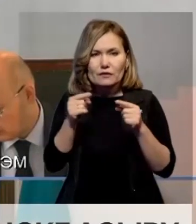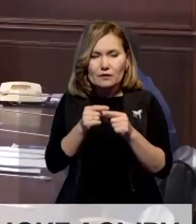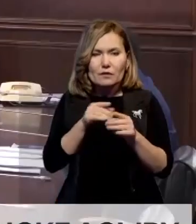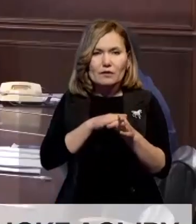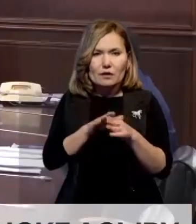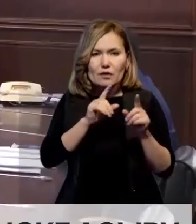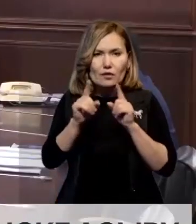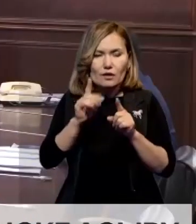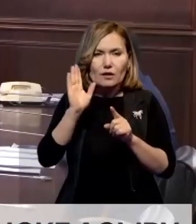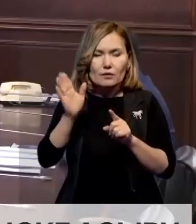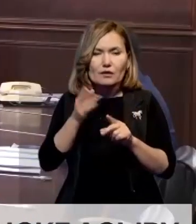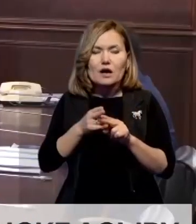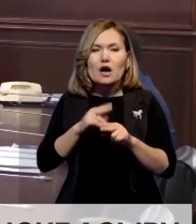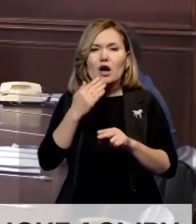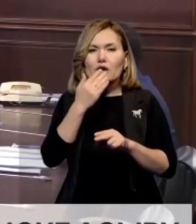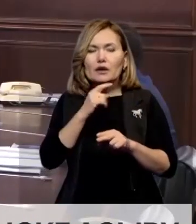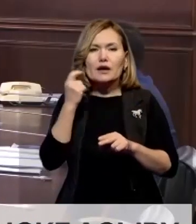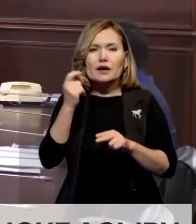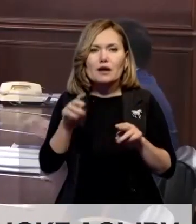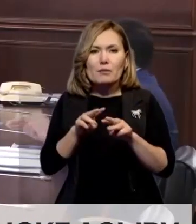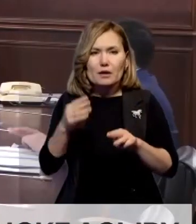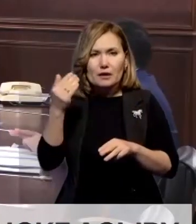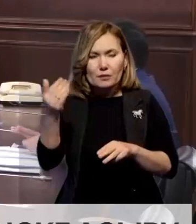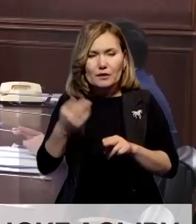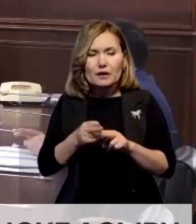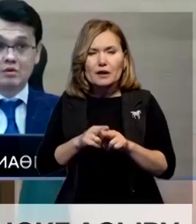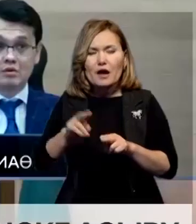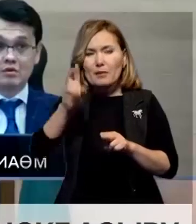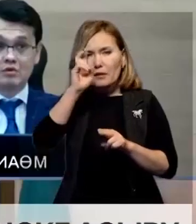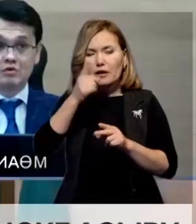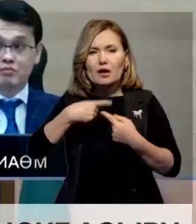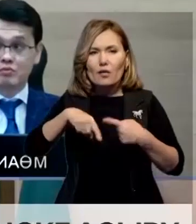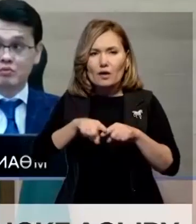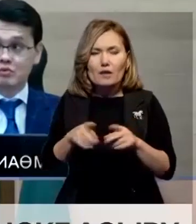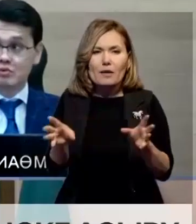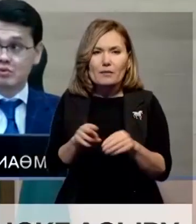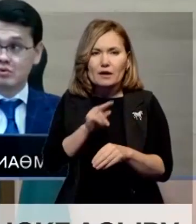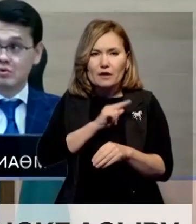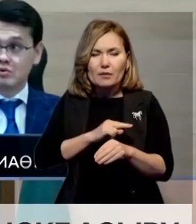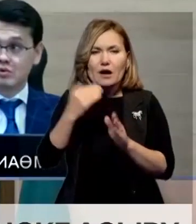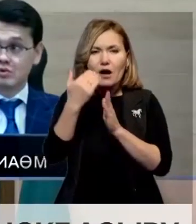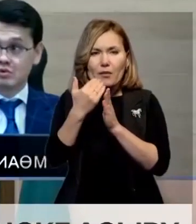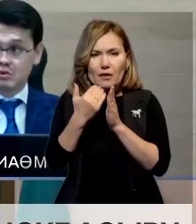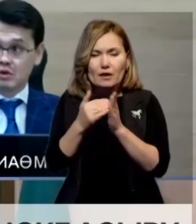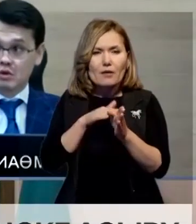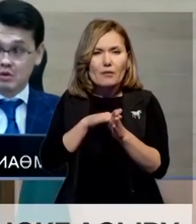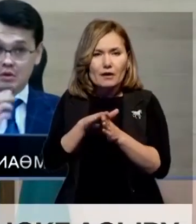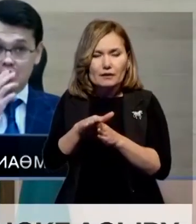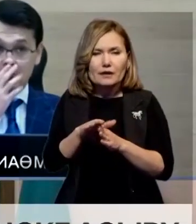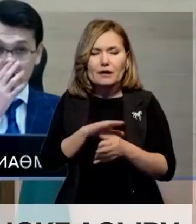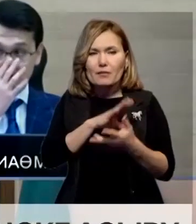болады. Ұлттық экономика министрлігі мүдделі мемлекеттік органдармен бірлесіп, жол картасының орындалуы